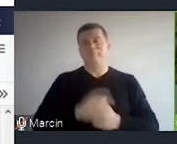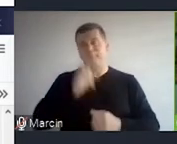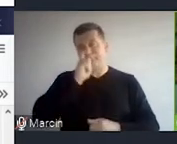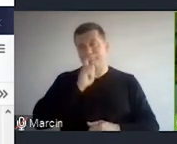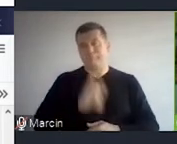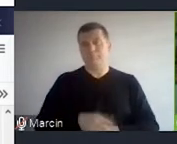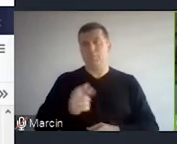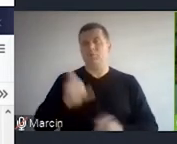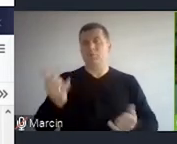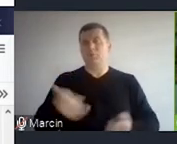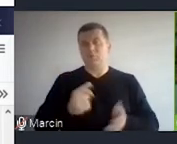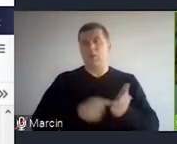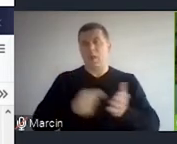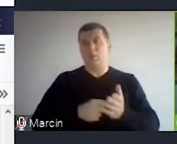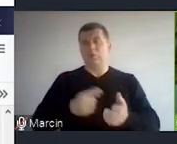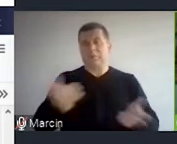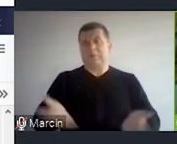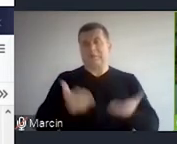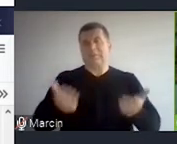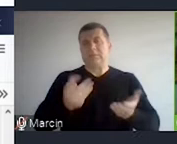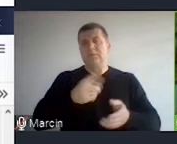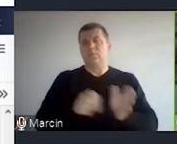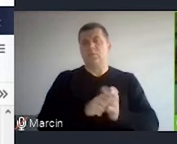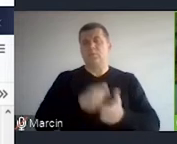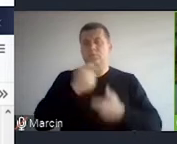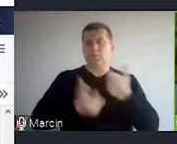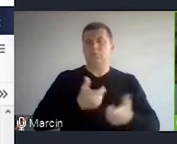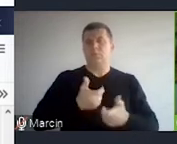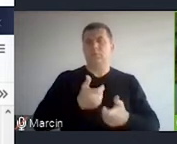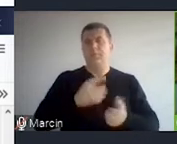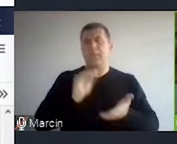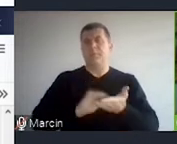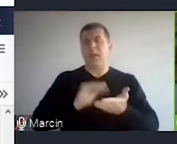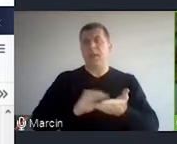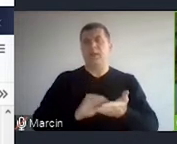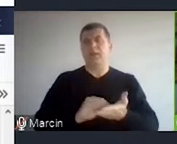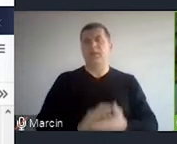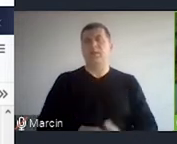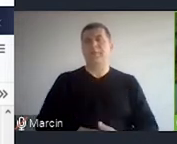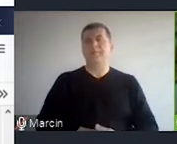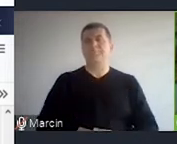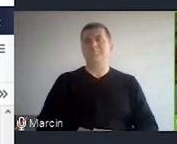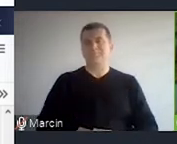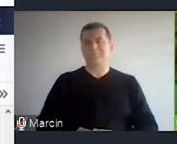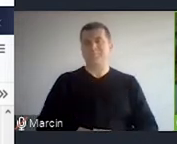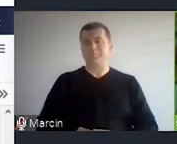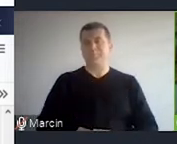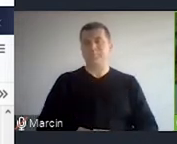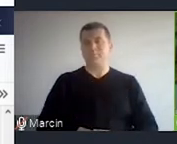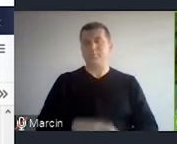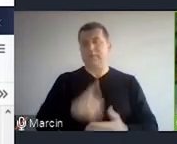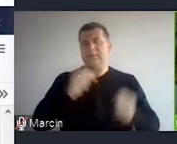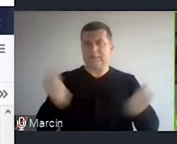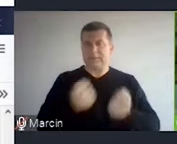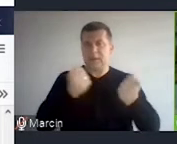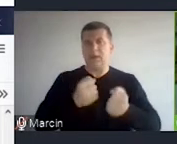często popycha beneficjentów do stosowania takiej praktyki, w której starają